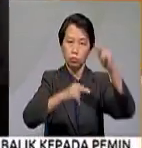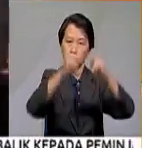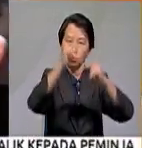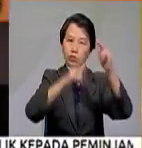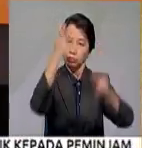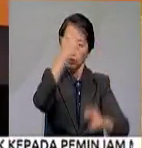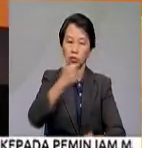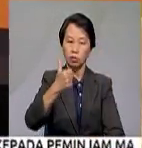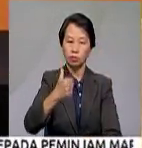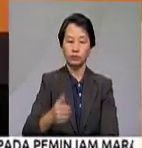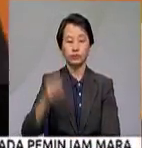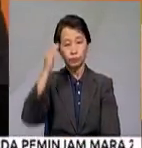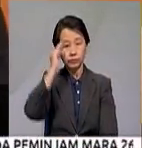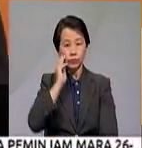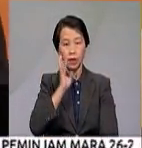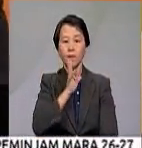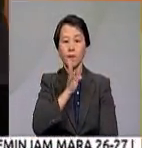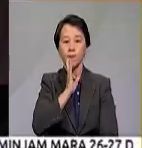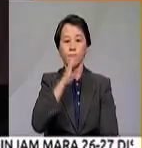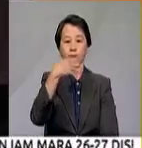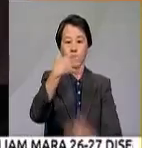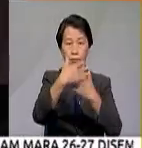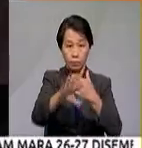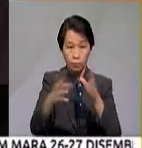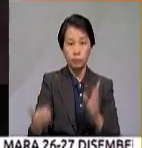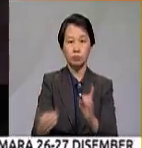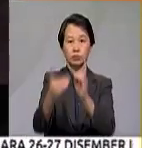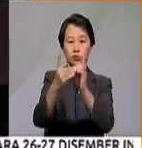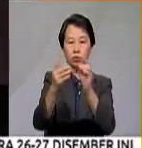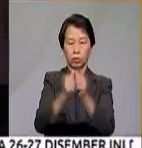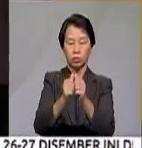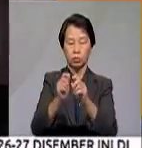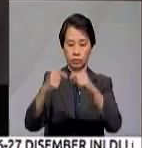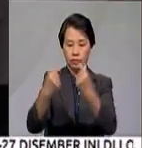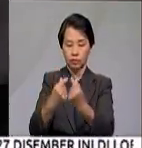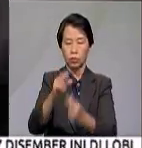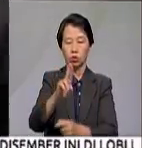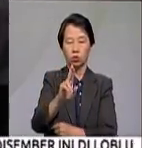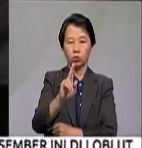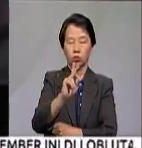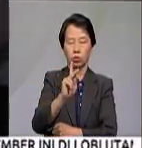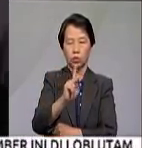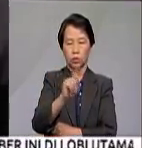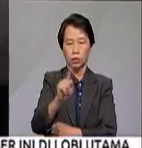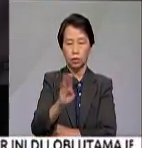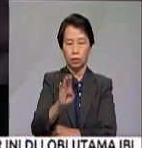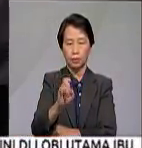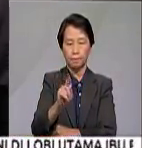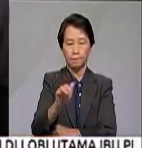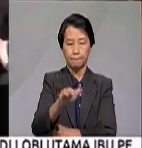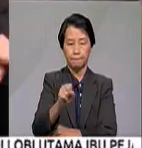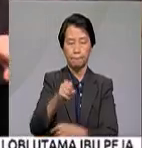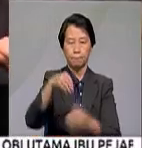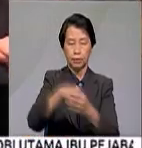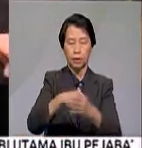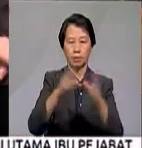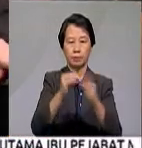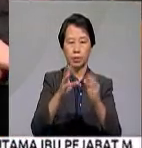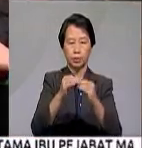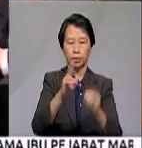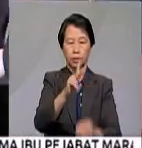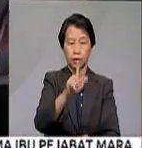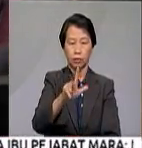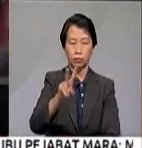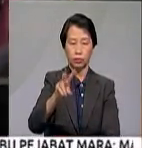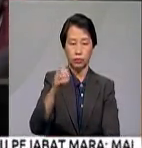Tun Dr. Mahathir menyatakannya selepas sesi perjumpaan dua hala bersama delegasi Uzbekistan pada sidang kemuncak Kuala Lumpur 2019.